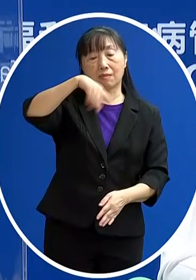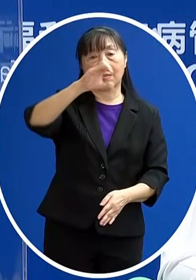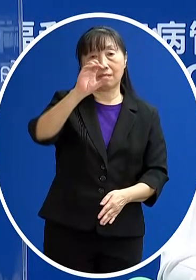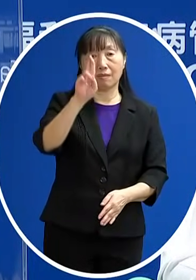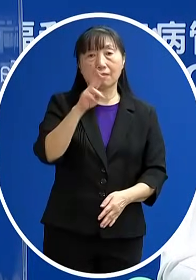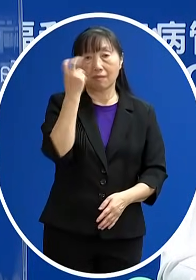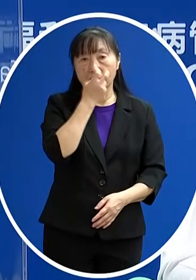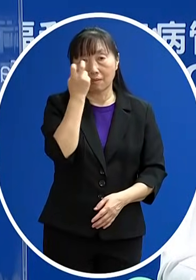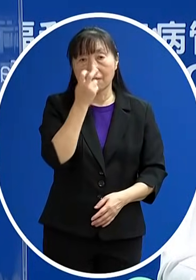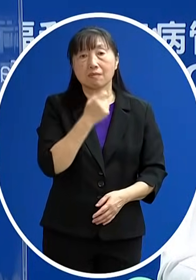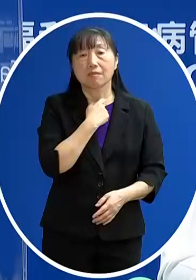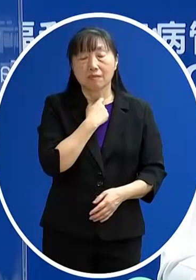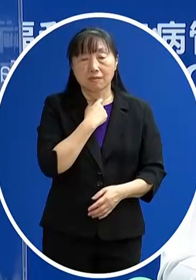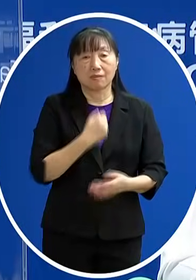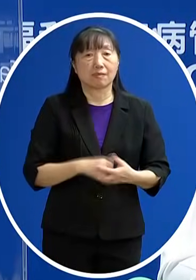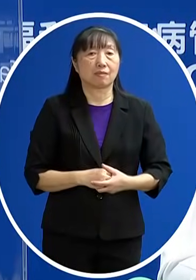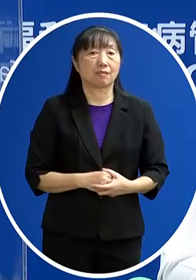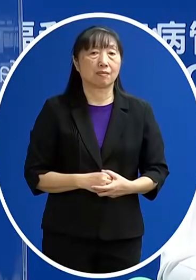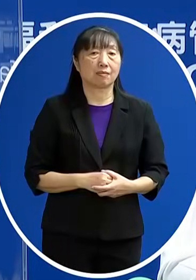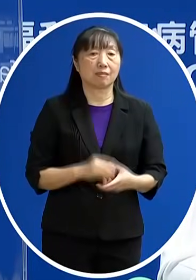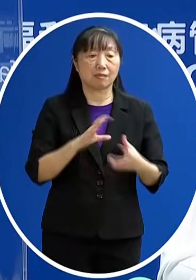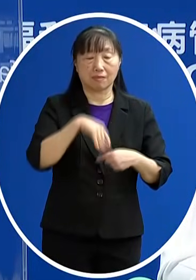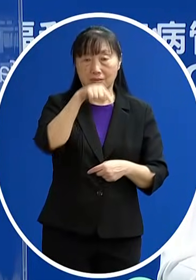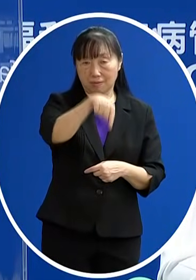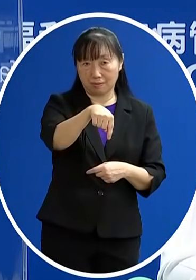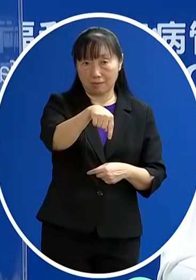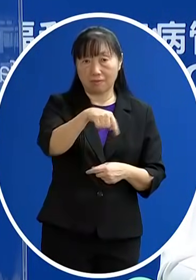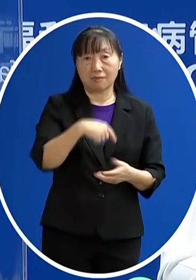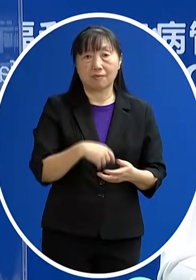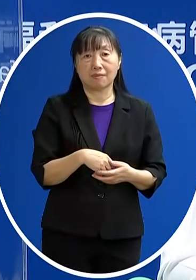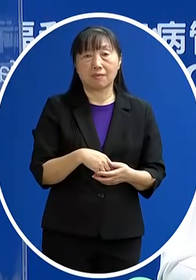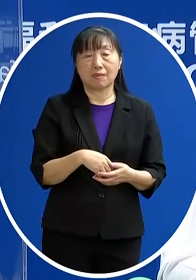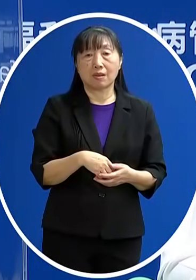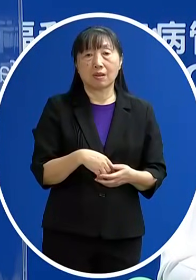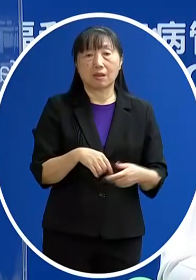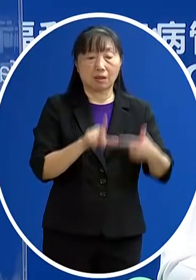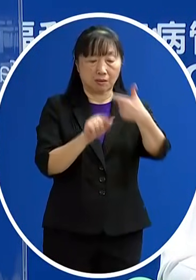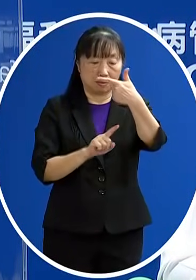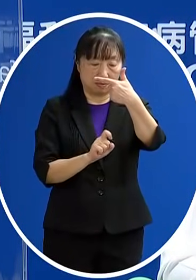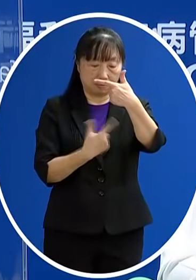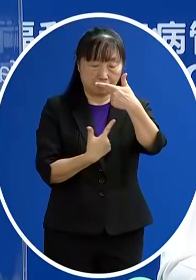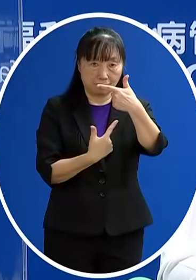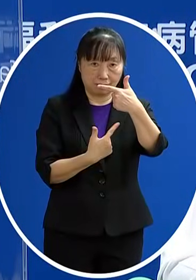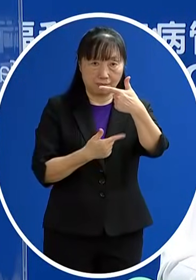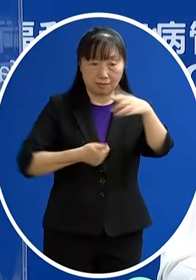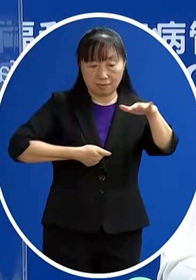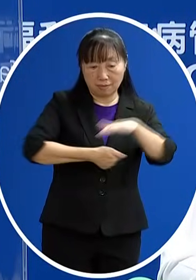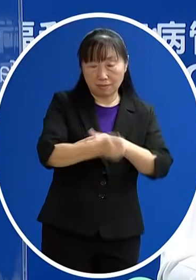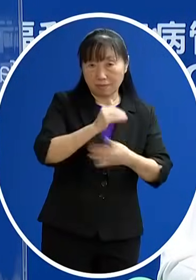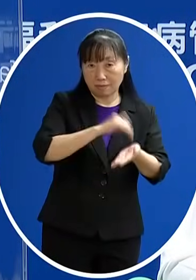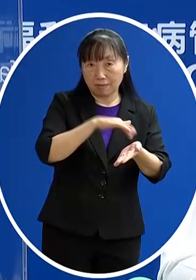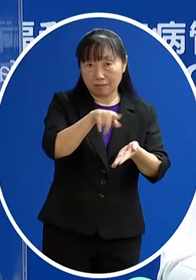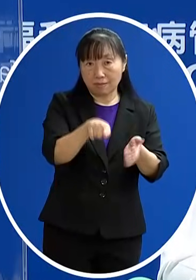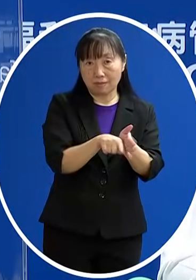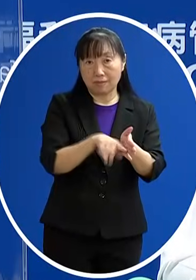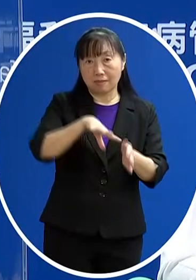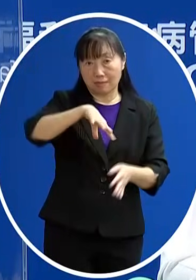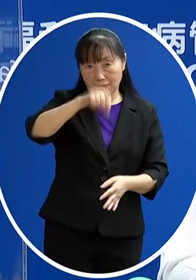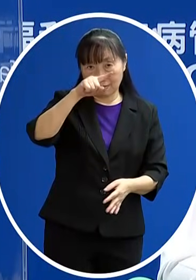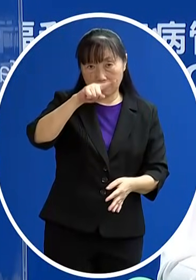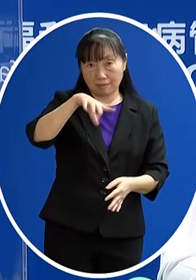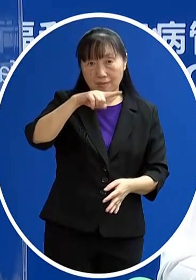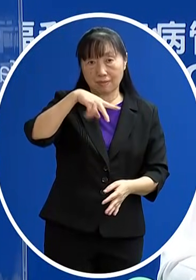筛检的检验，所以他在要做6月26号要做入院前的 PCR 的检